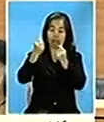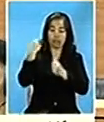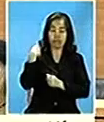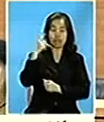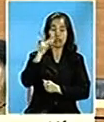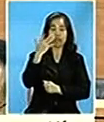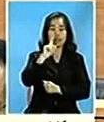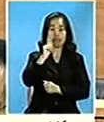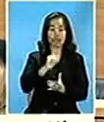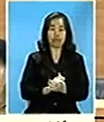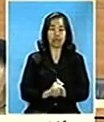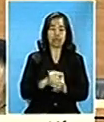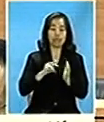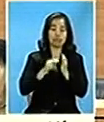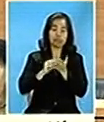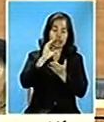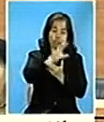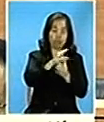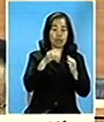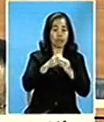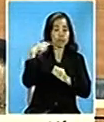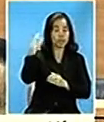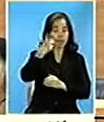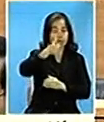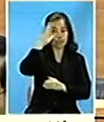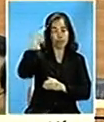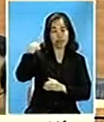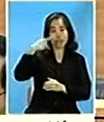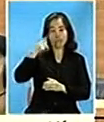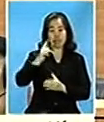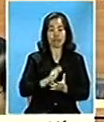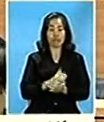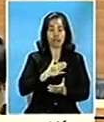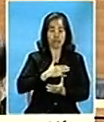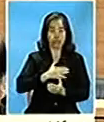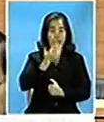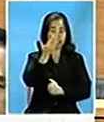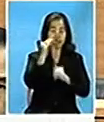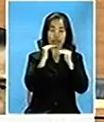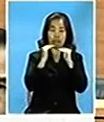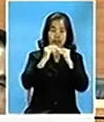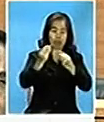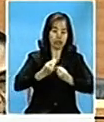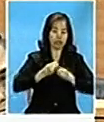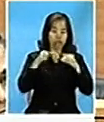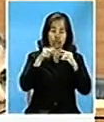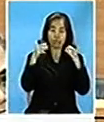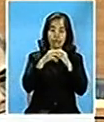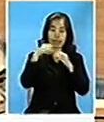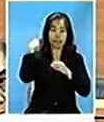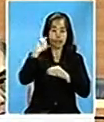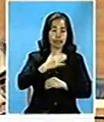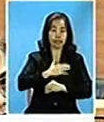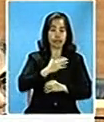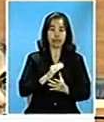คิดว่าทุ่มลงมาเถอะให้กับสตรีวันนี้ดิฉันขอทวงสิทธิ์ให้สตรีนะคะในฐานะประธานอนุสตรีน